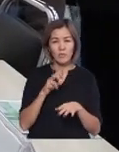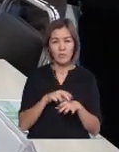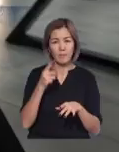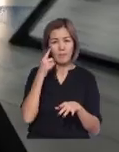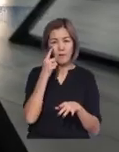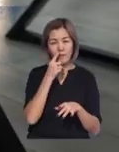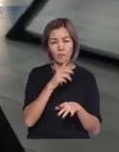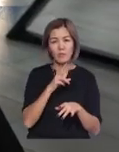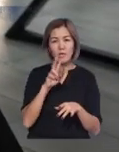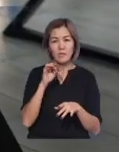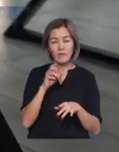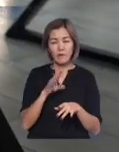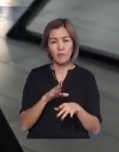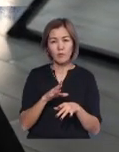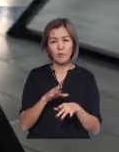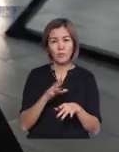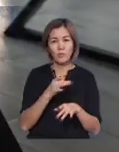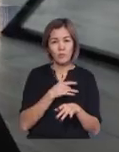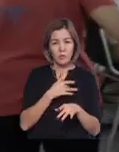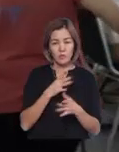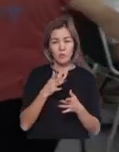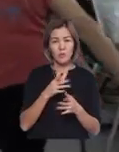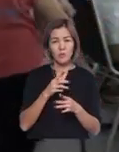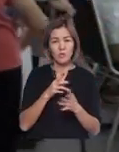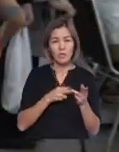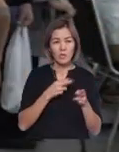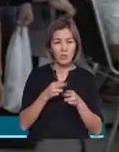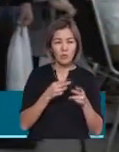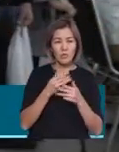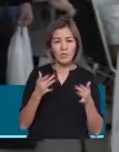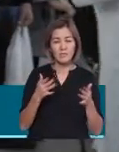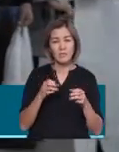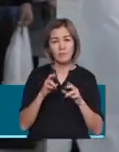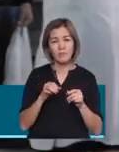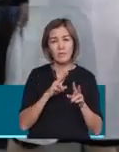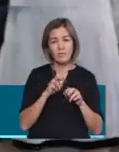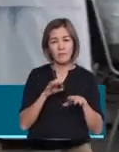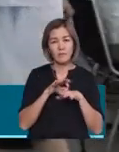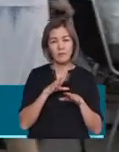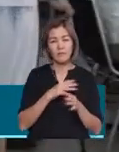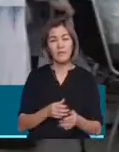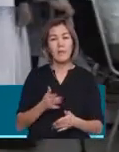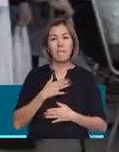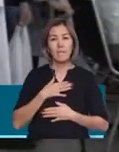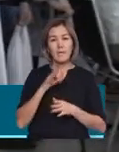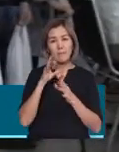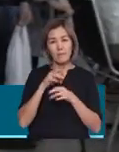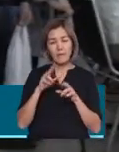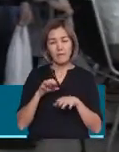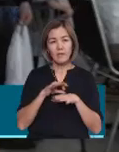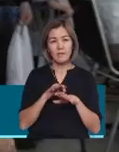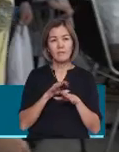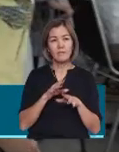окулист, невропатолог и хирург-травматолог. Мы проводим клинические анализы и